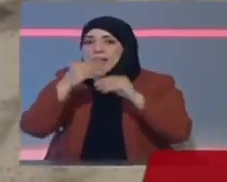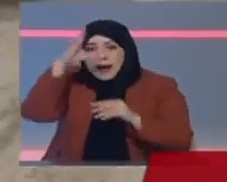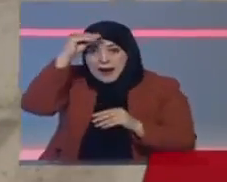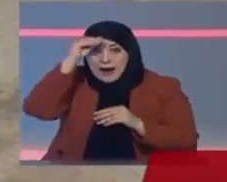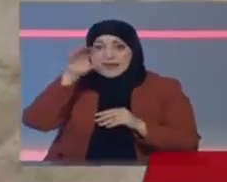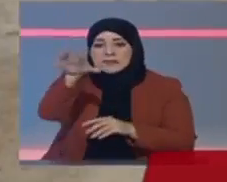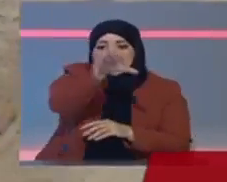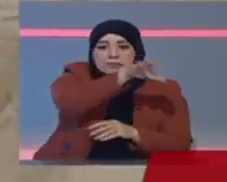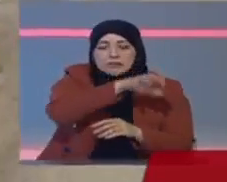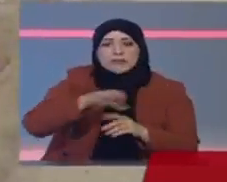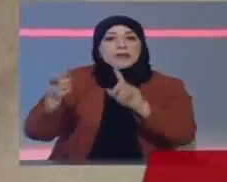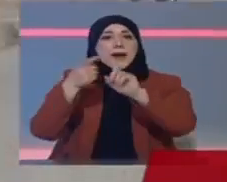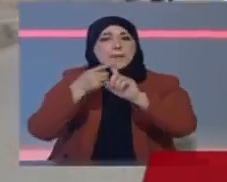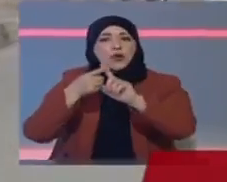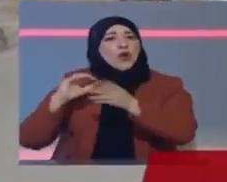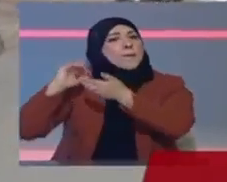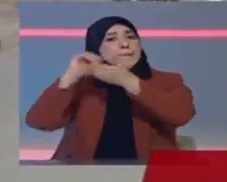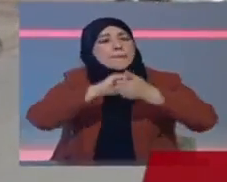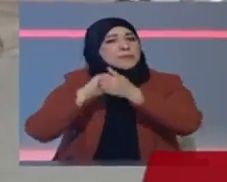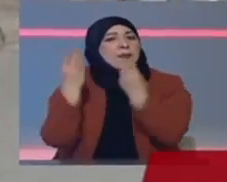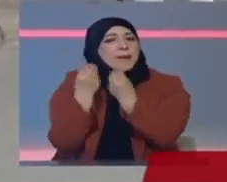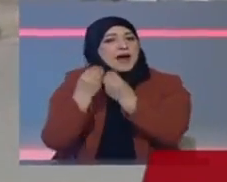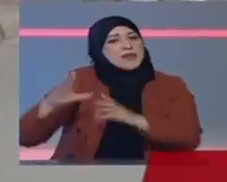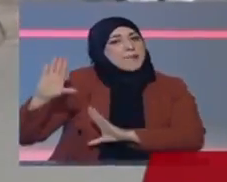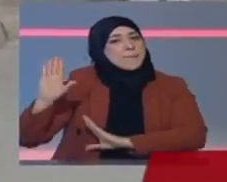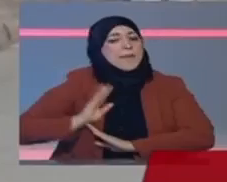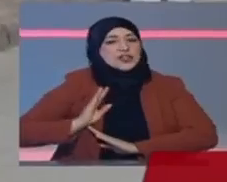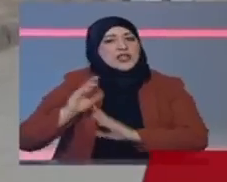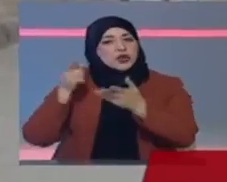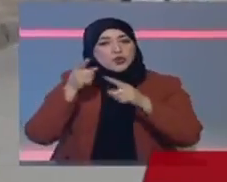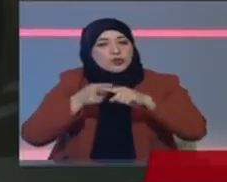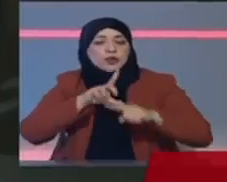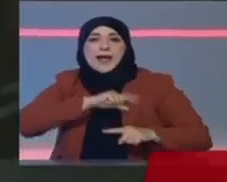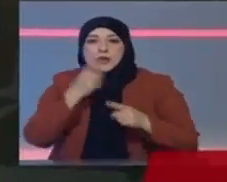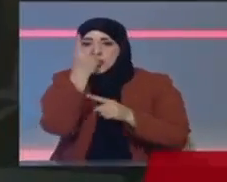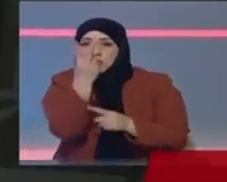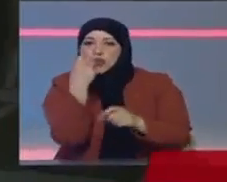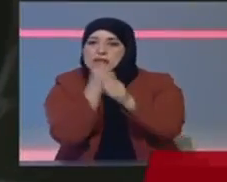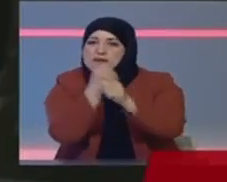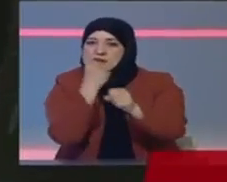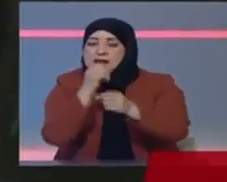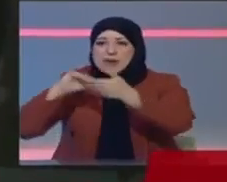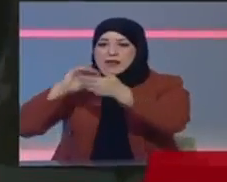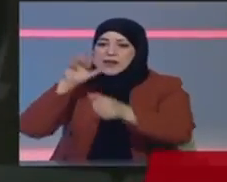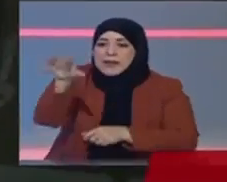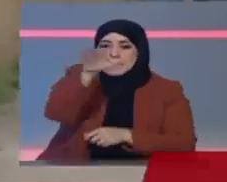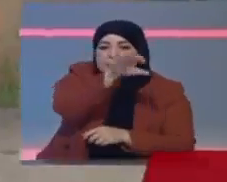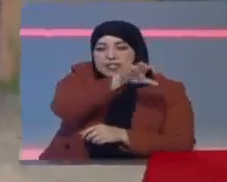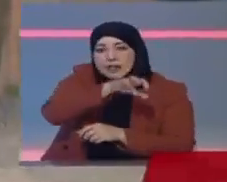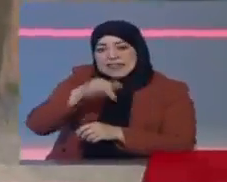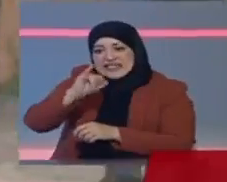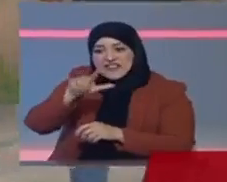خاصه او مشتركه مع الجيش والامن الوطني وت توجهها الى المناطق التي تشهد